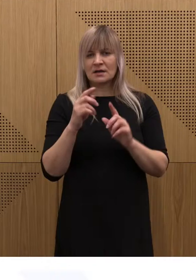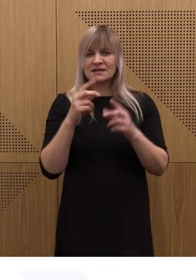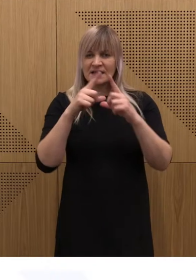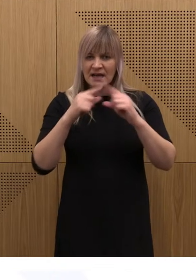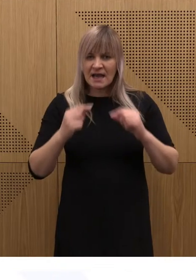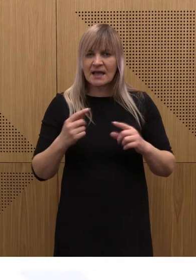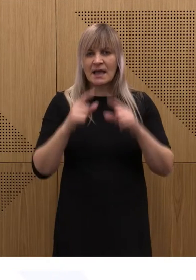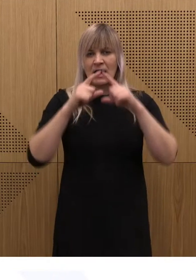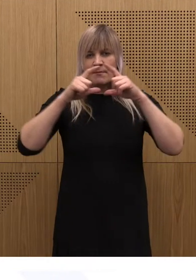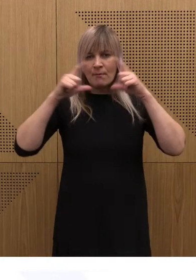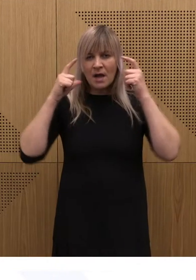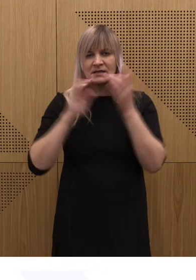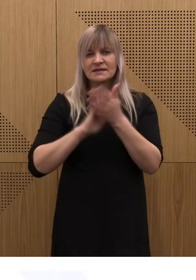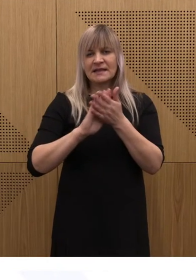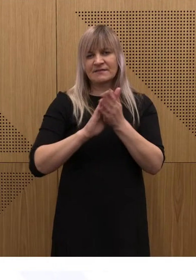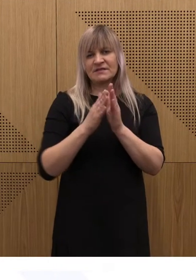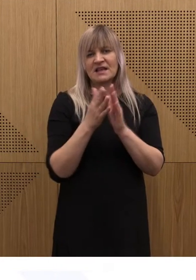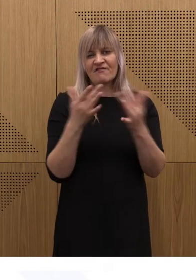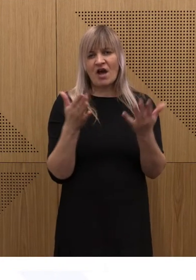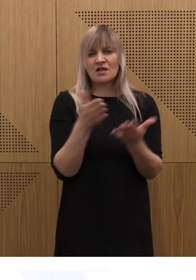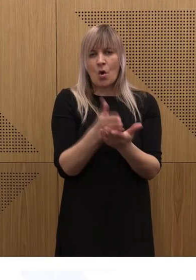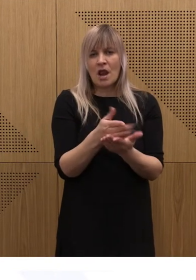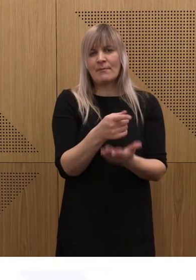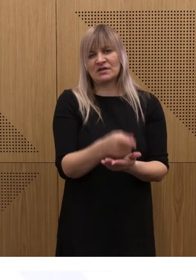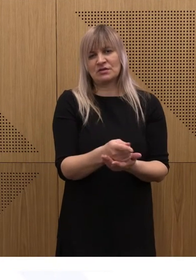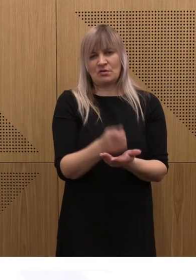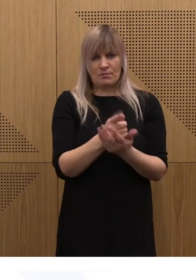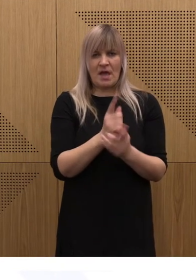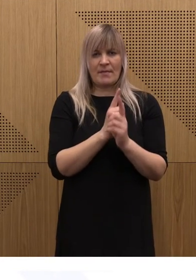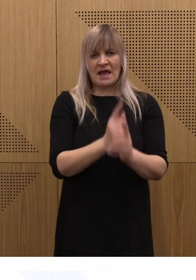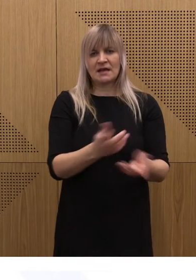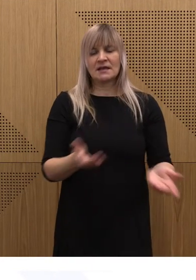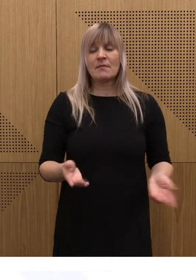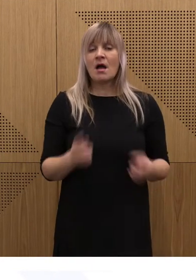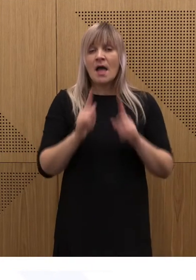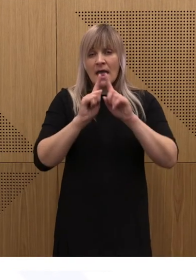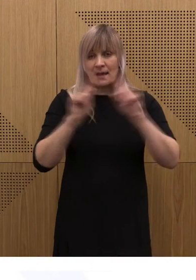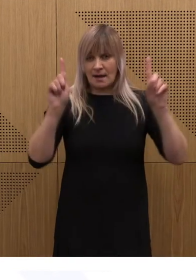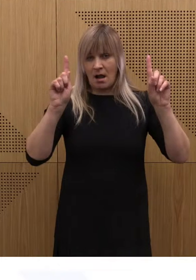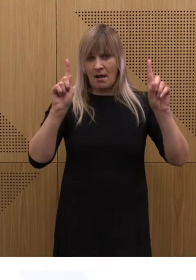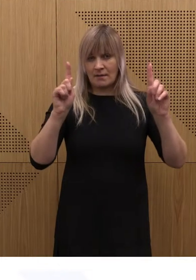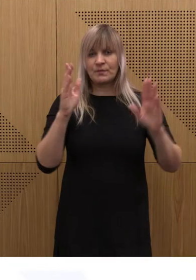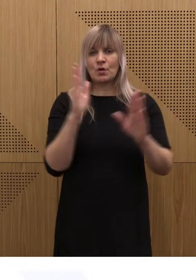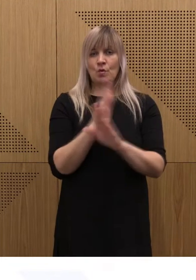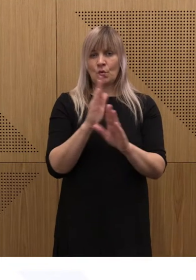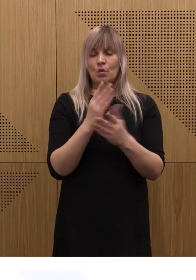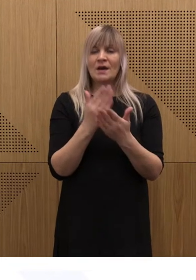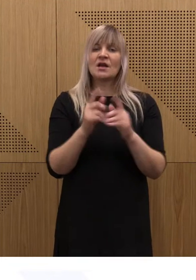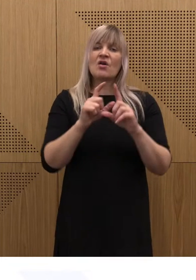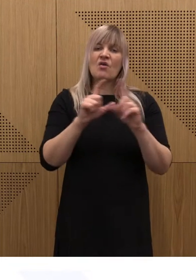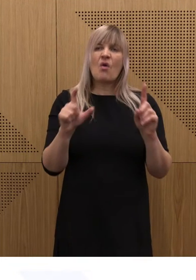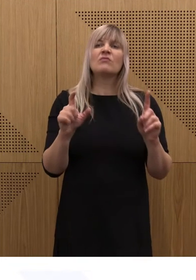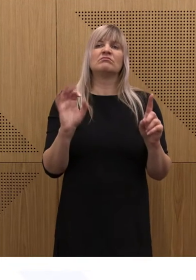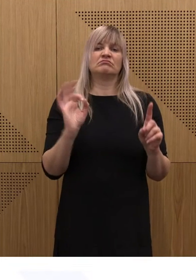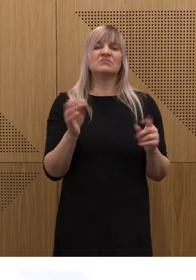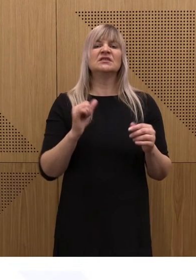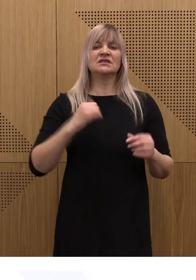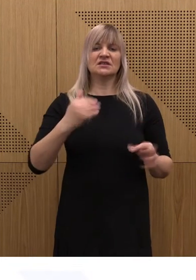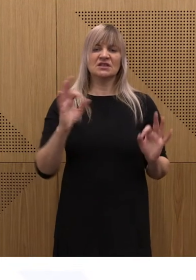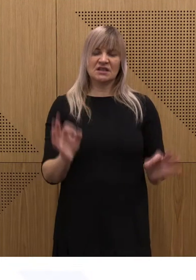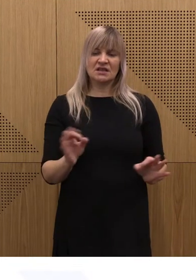kandmine , desinfitseerimisvahendite olemasolu . Nüüd erand juhul , kui kool seda peab õigeks ja